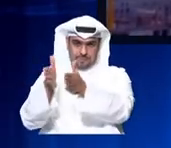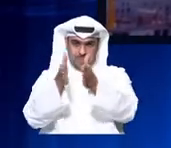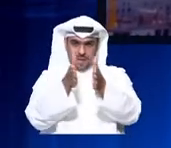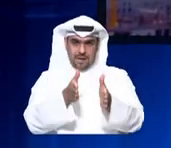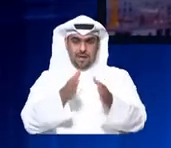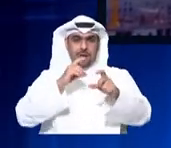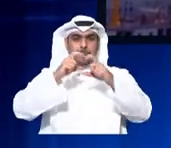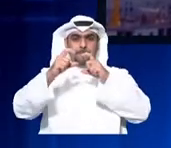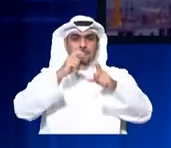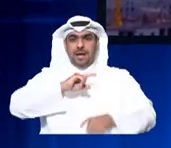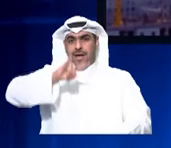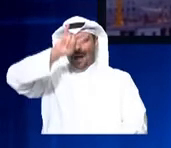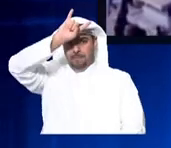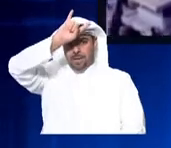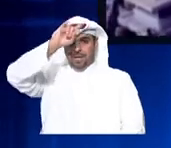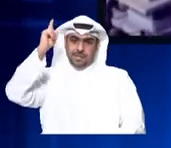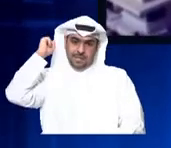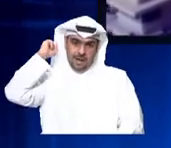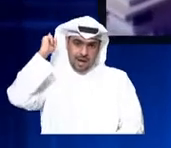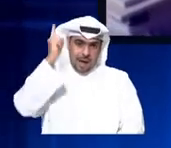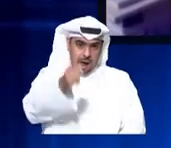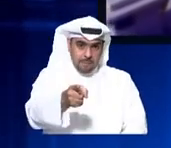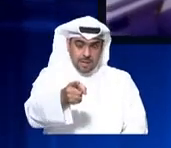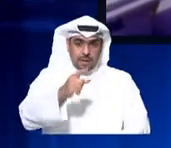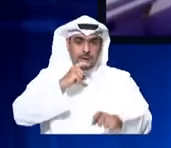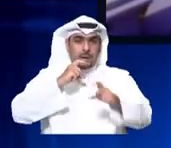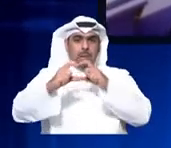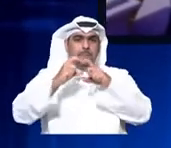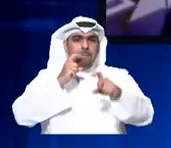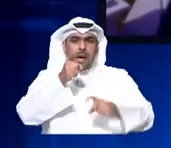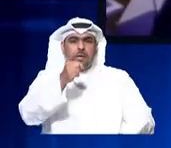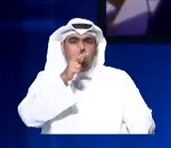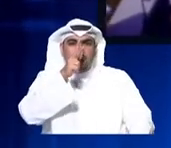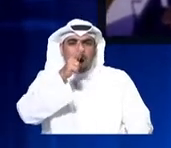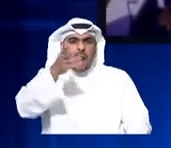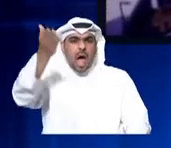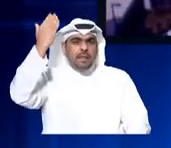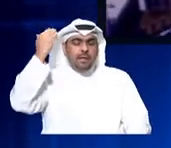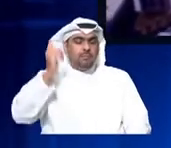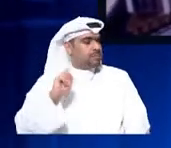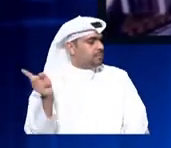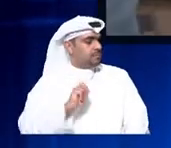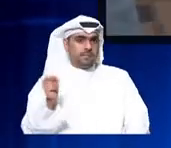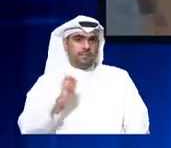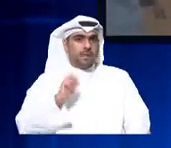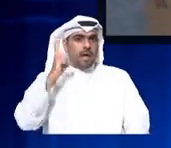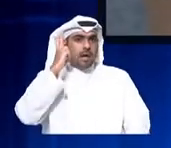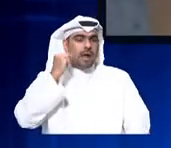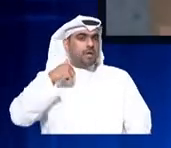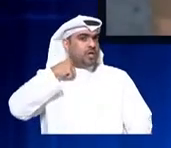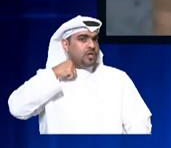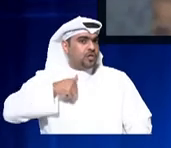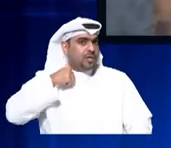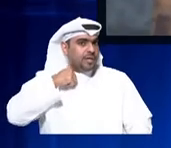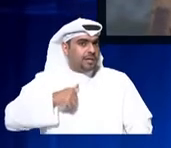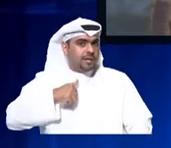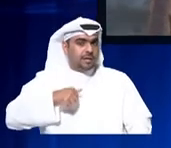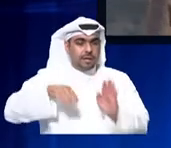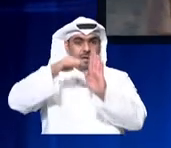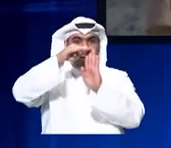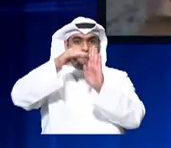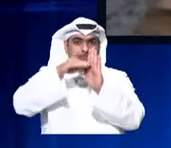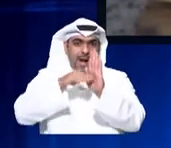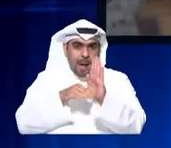البنوك لتحديث وتطوير أنظمتها الداخلية وأيضا تطبيق المتطلبات المتعلقة بالأمان وقيادة التحول